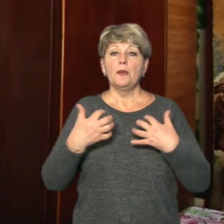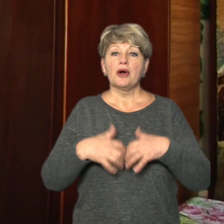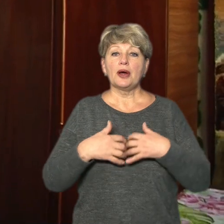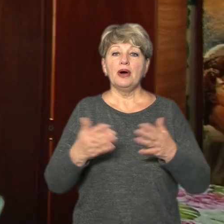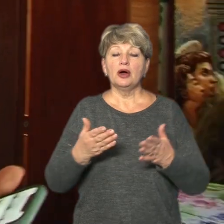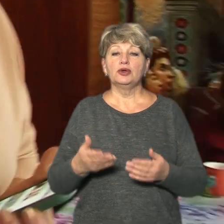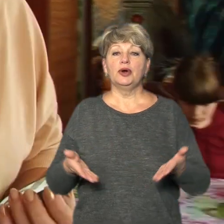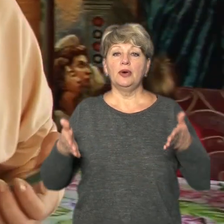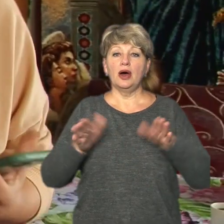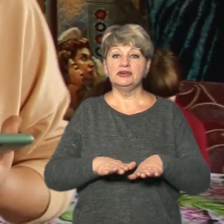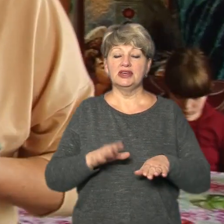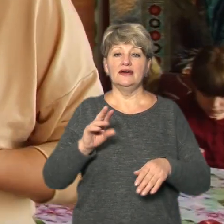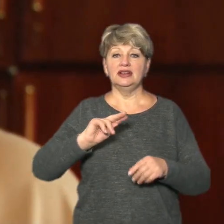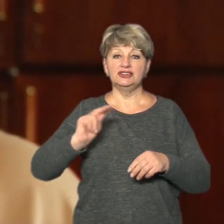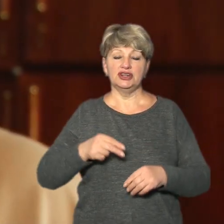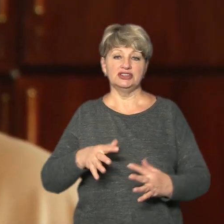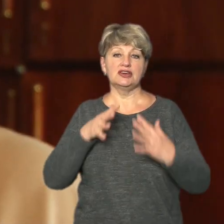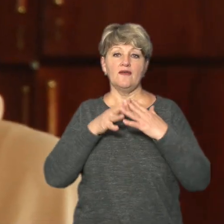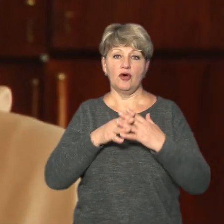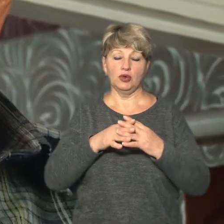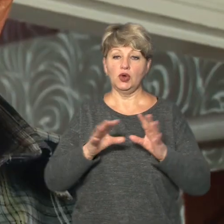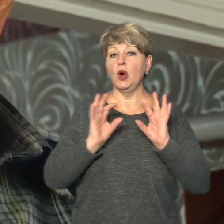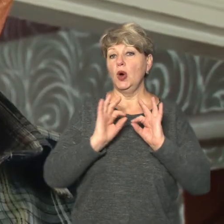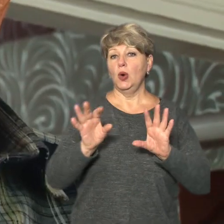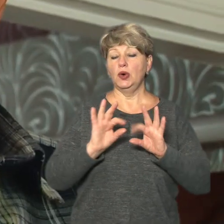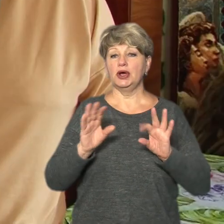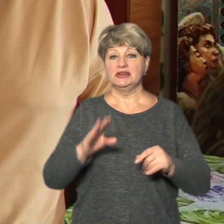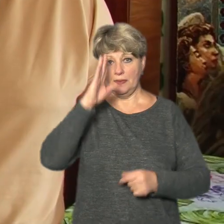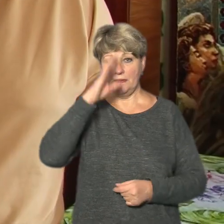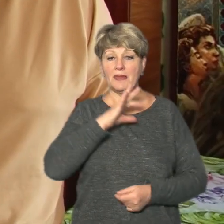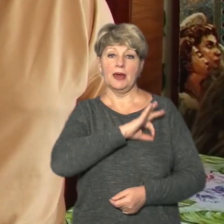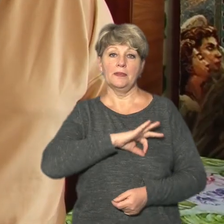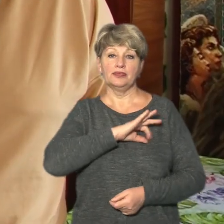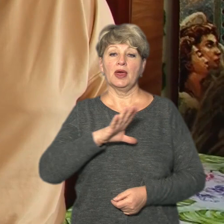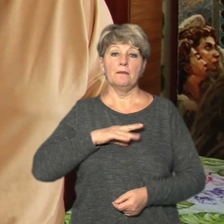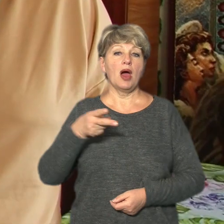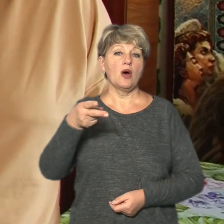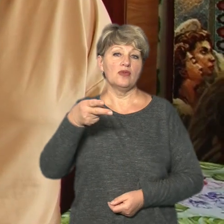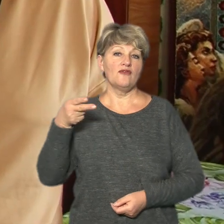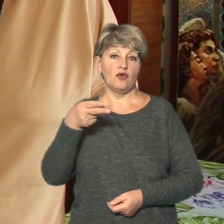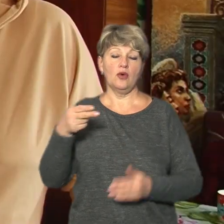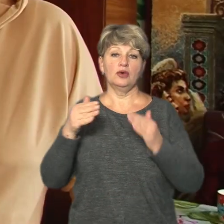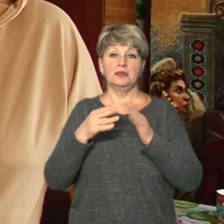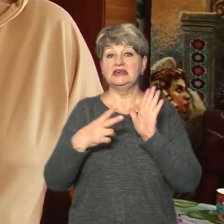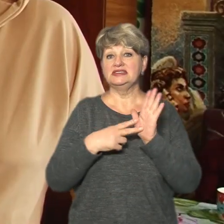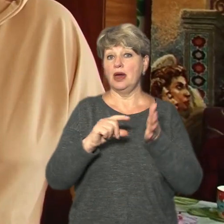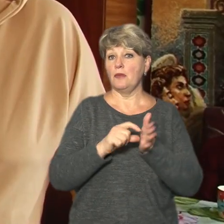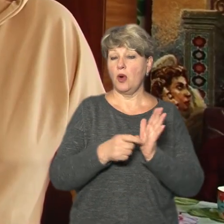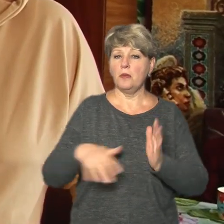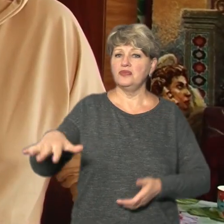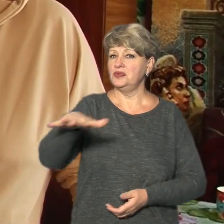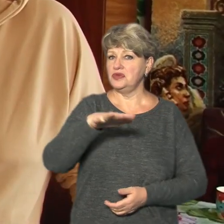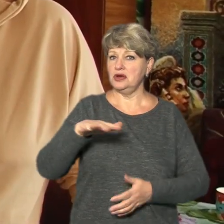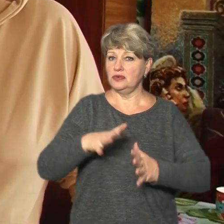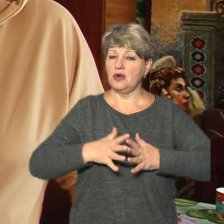залишили через війну розповідає подружжя батьків вихователів Рима та Ігор трембачі двохповерховий будинок всім кімнат територія дуже